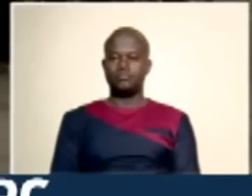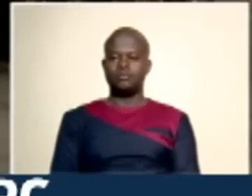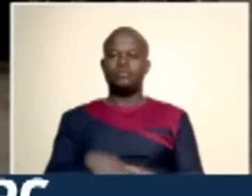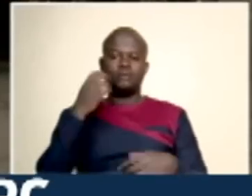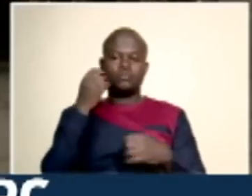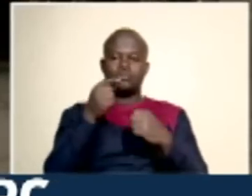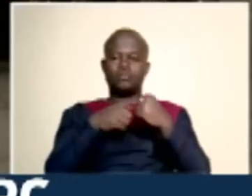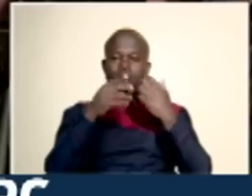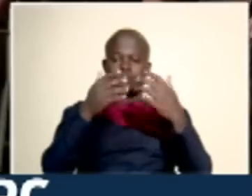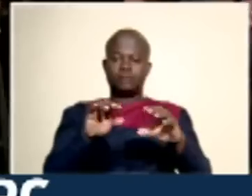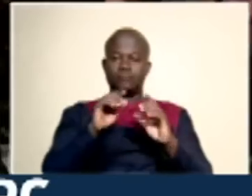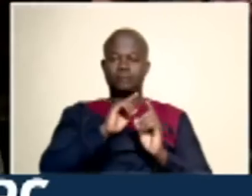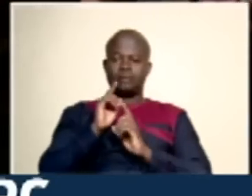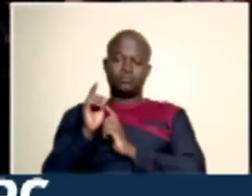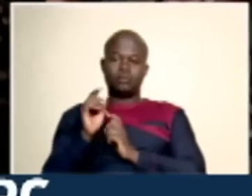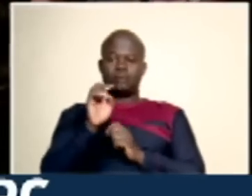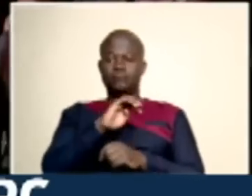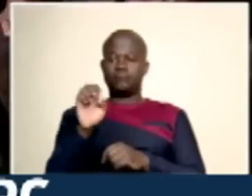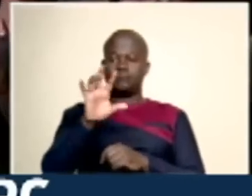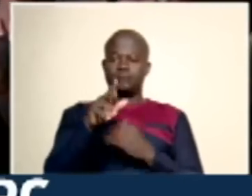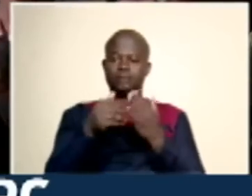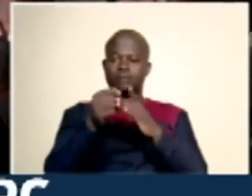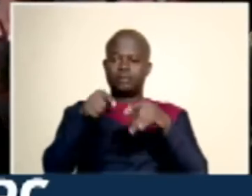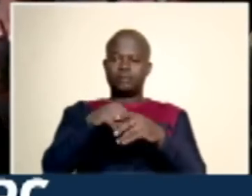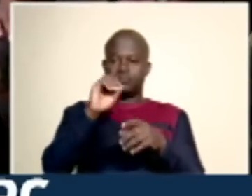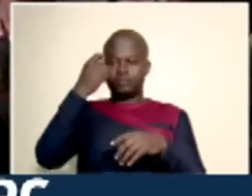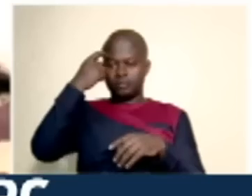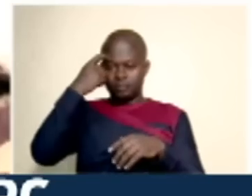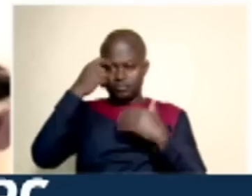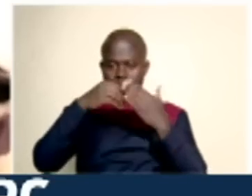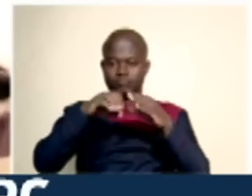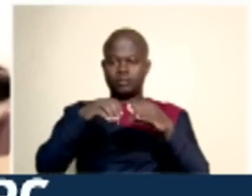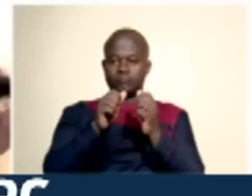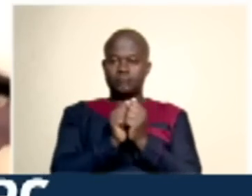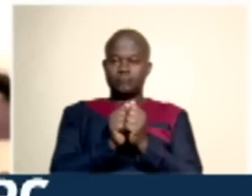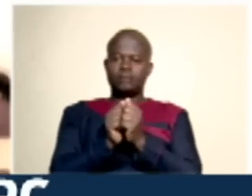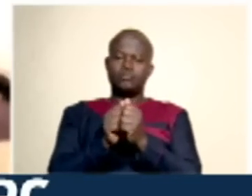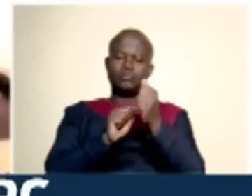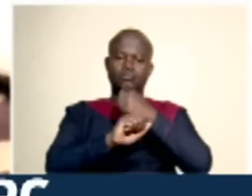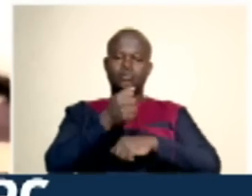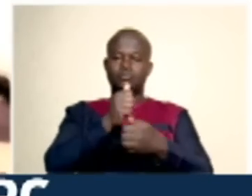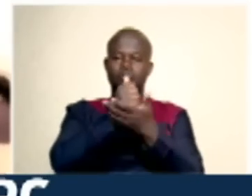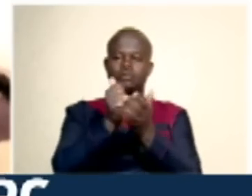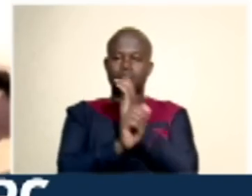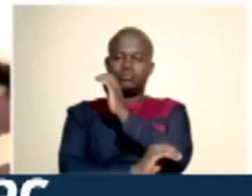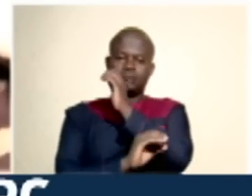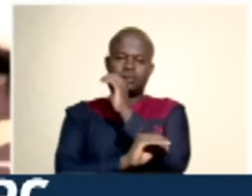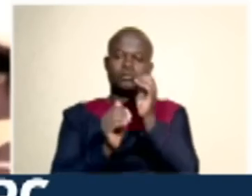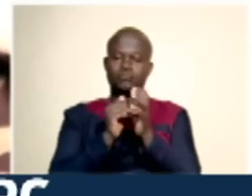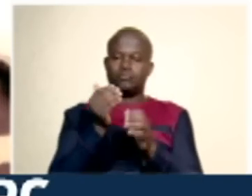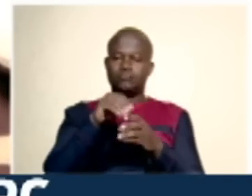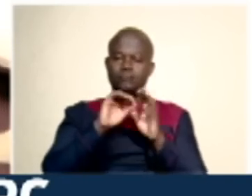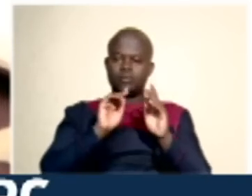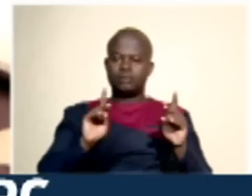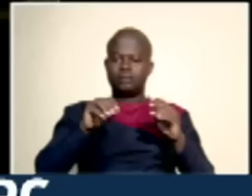Ameza atandatu arashize ingabo z'umuryango wa Afrika y'Iburasirazuba zigeze muri Repubulika iharanira demokarasi ya Kongo mu bikorwa byo gufasha icyo gihugu kugarura amahoro